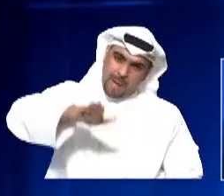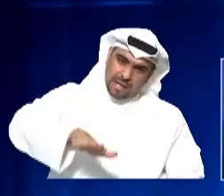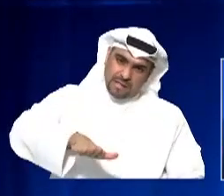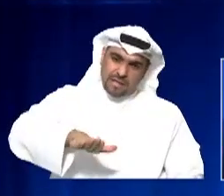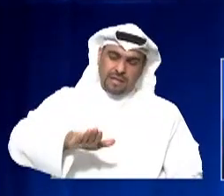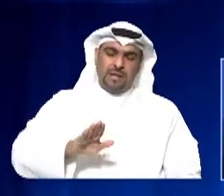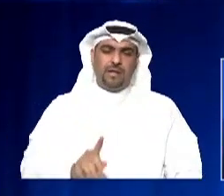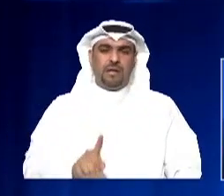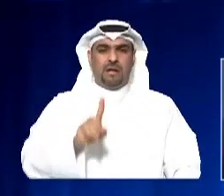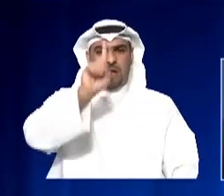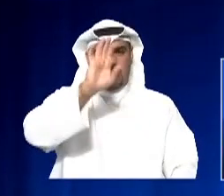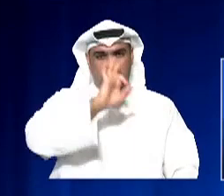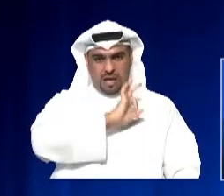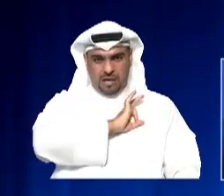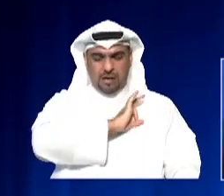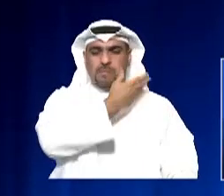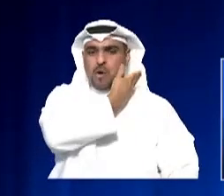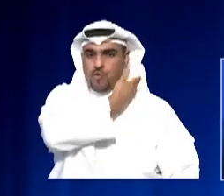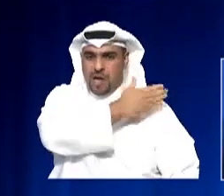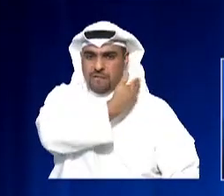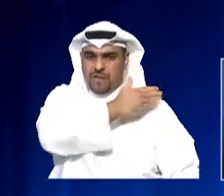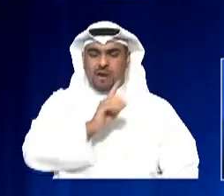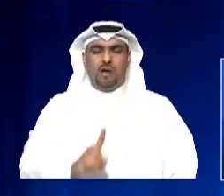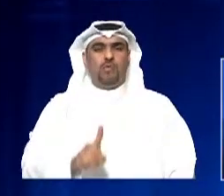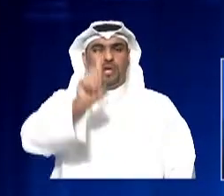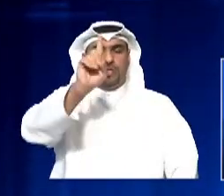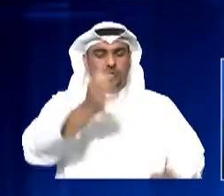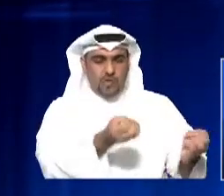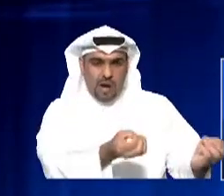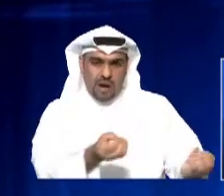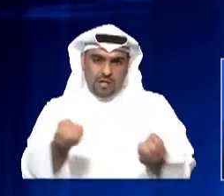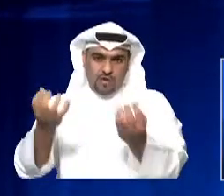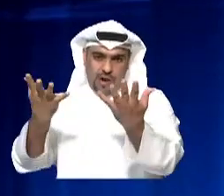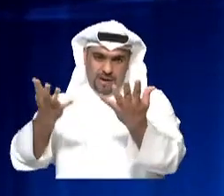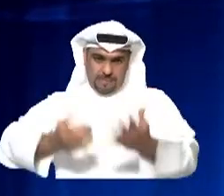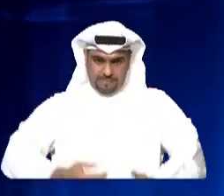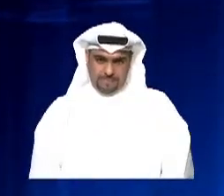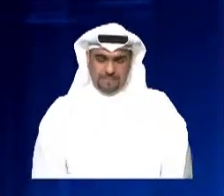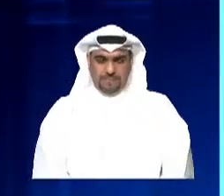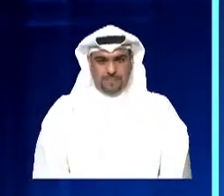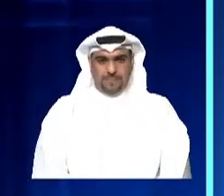يتغمده بواسع رحمته ومغفرته ويسكنه فسيح جناته